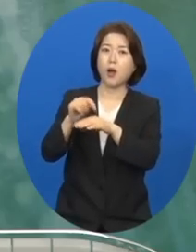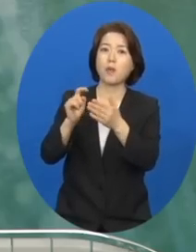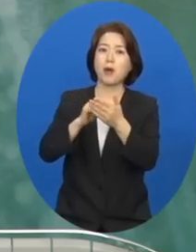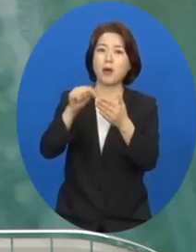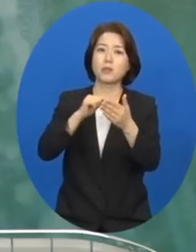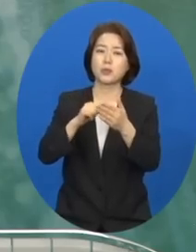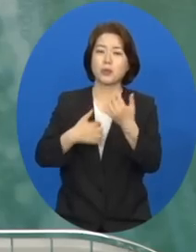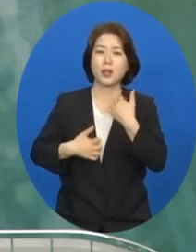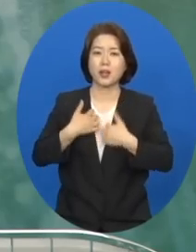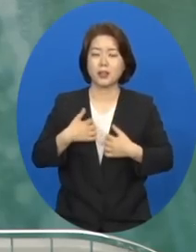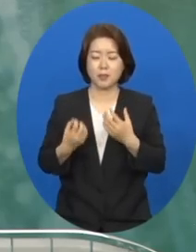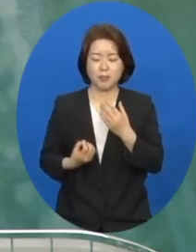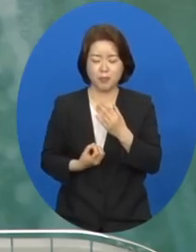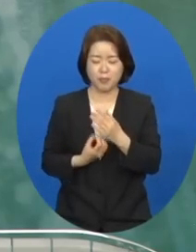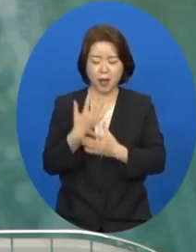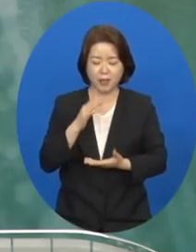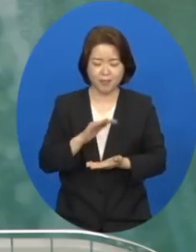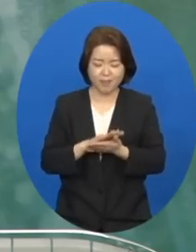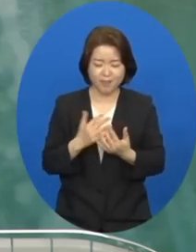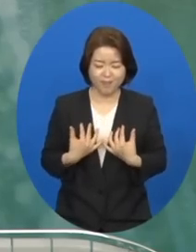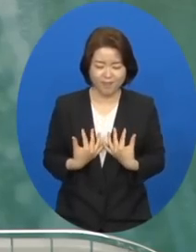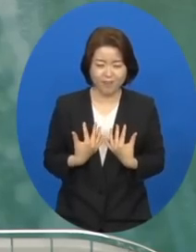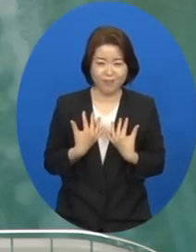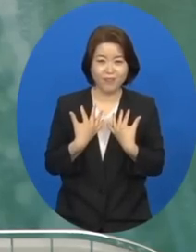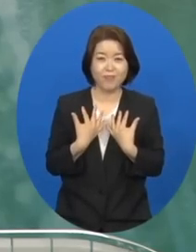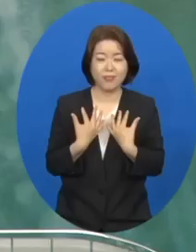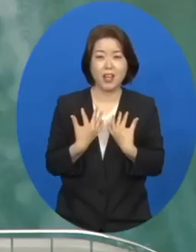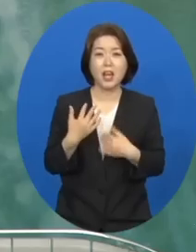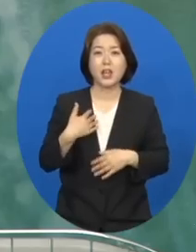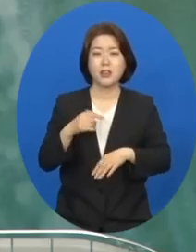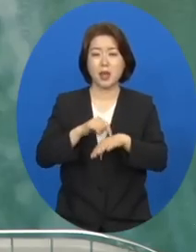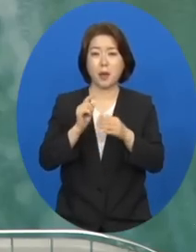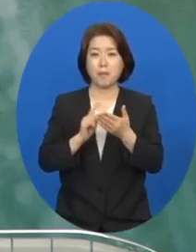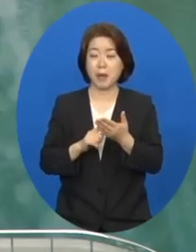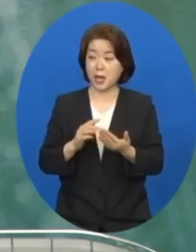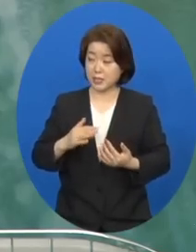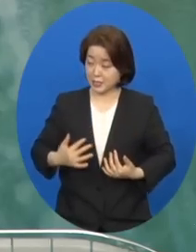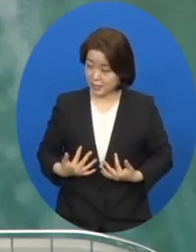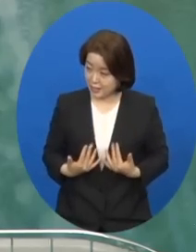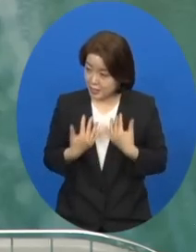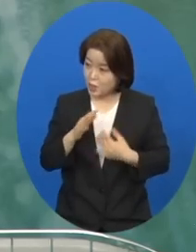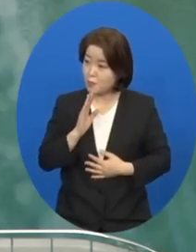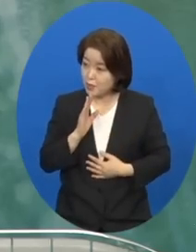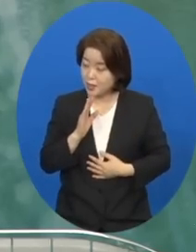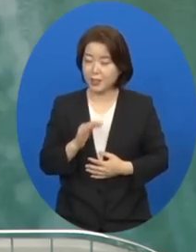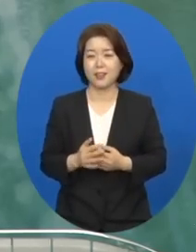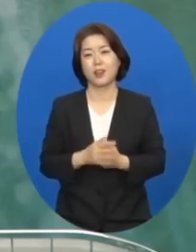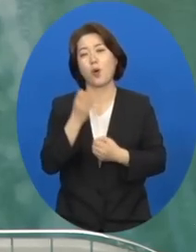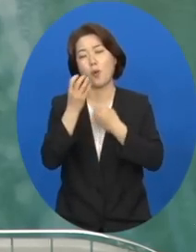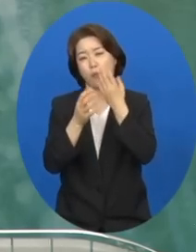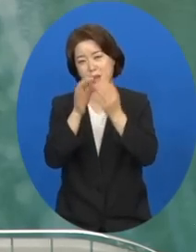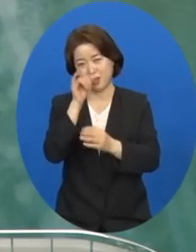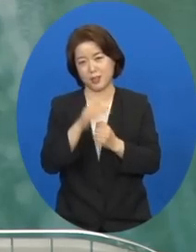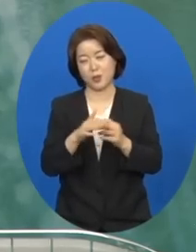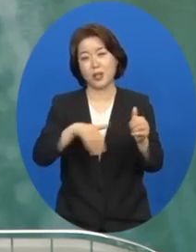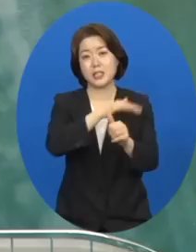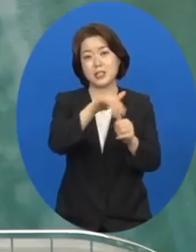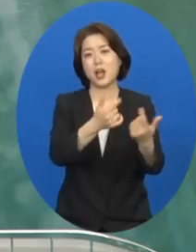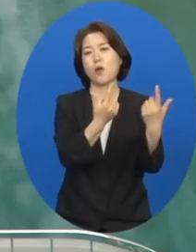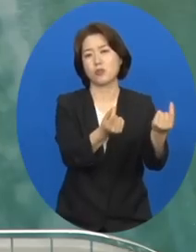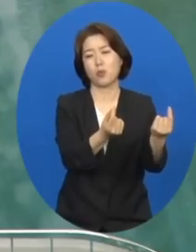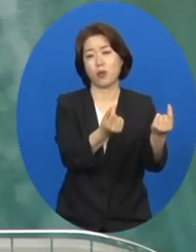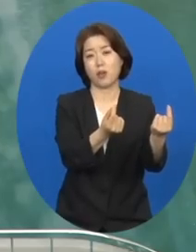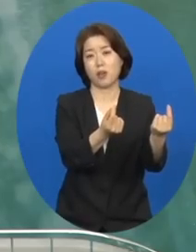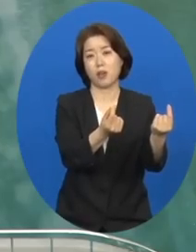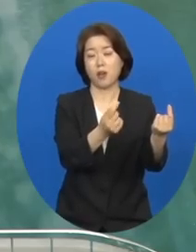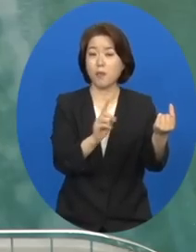기쁨과 마음이 뜨거워져서 듯 우리의 마음이 뜨겁지 아니 하더냐 라고 고백을 하죠 상암 은 똑같아요 몸은